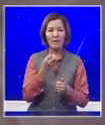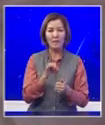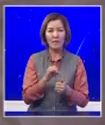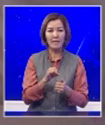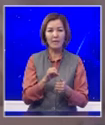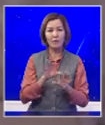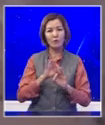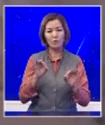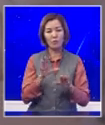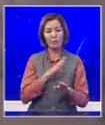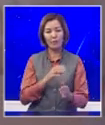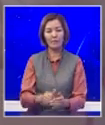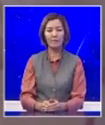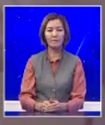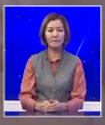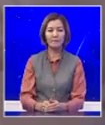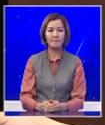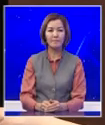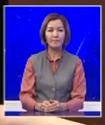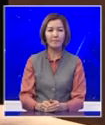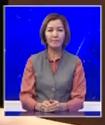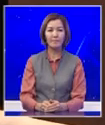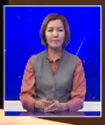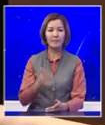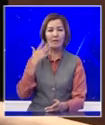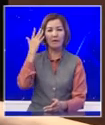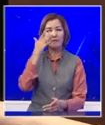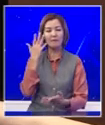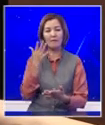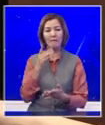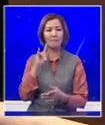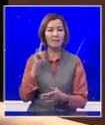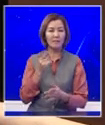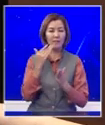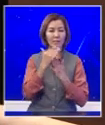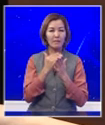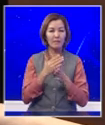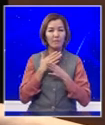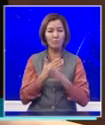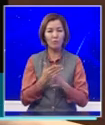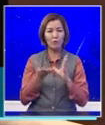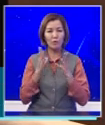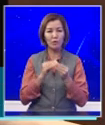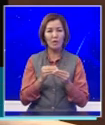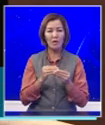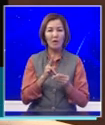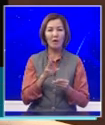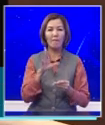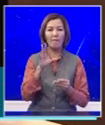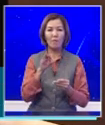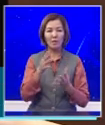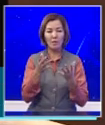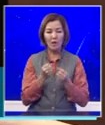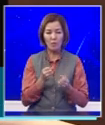Лейла Пернебайқызы түсіндіріп берді. Аңсаған сәби бағдарламасы бойынша квота дейміз ғой, квотаны алу